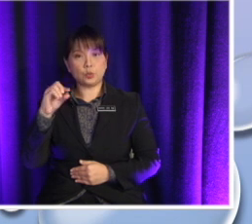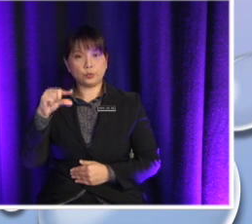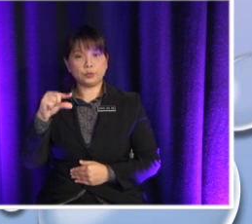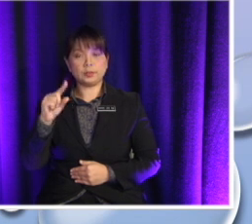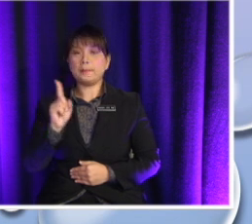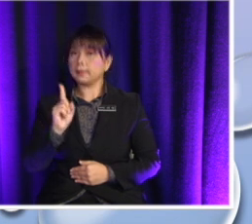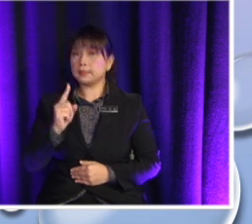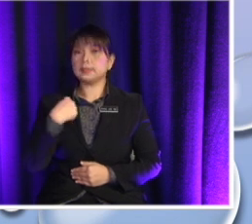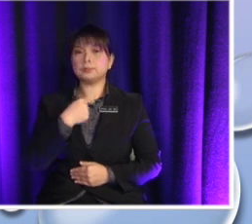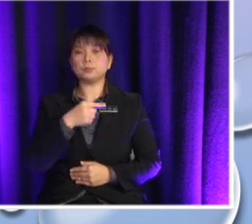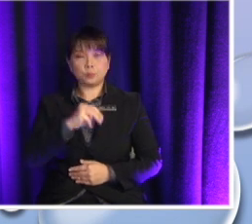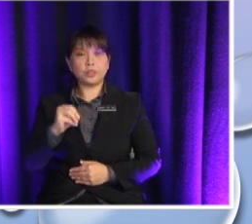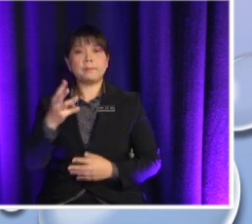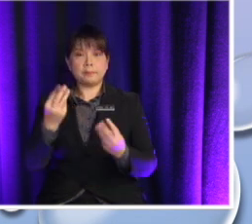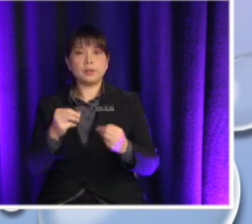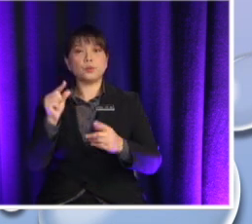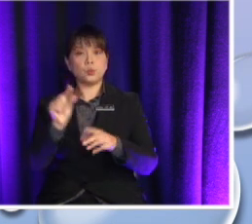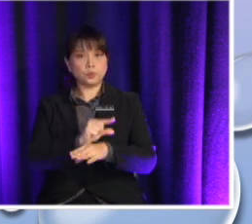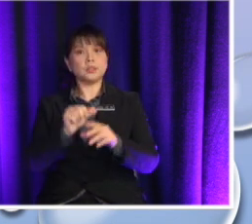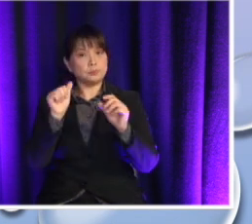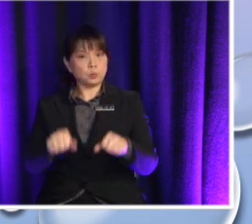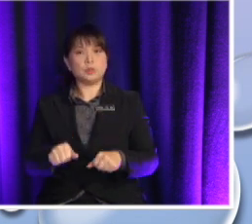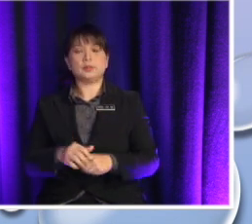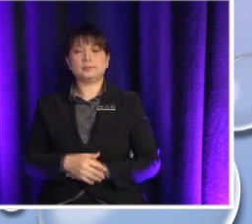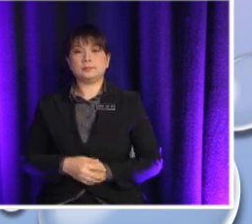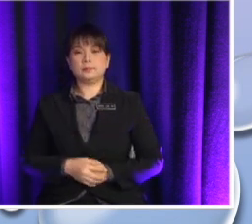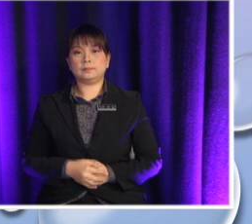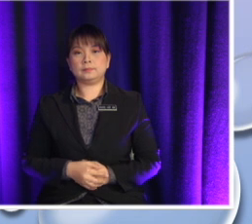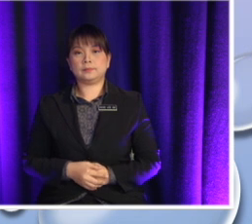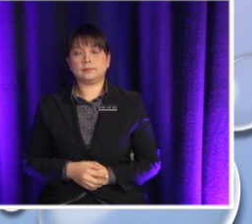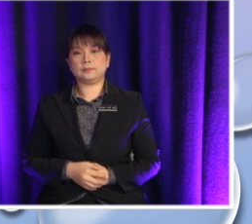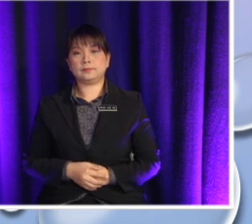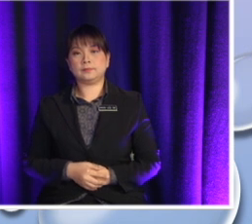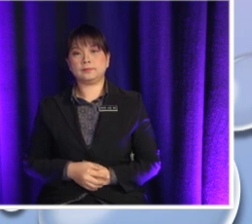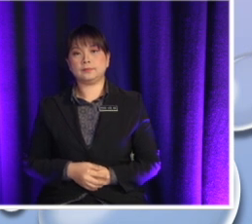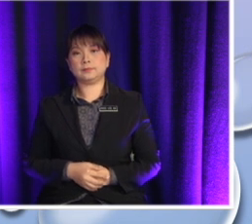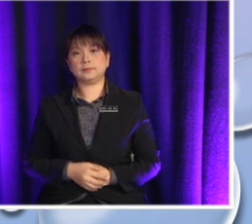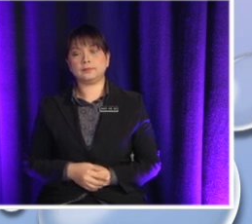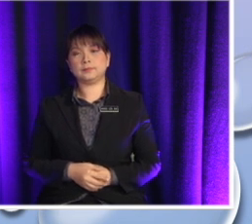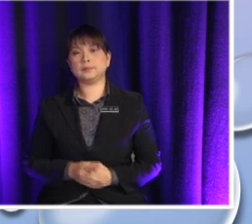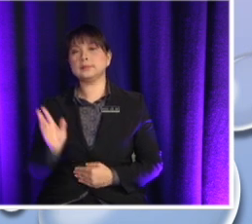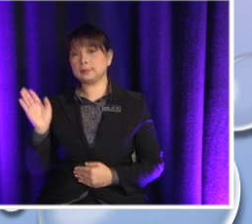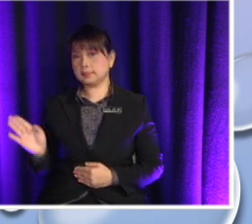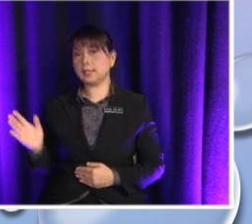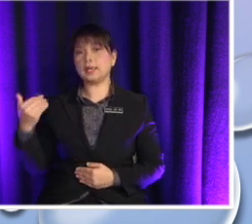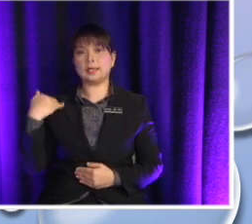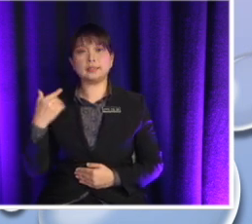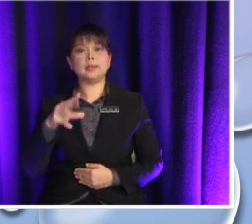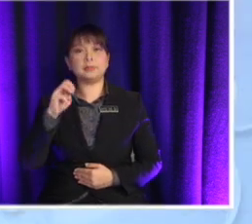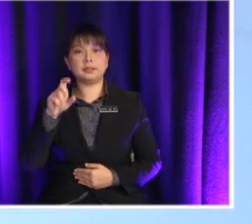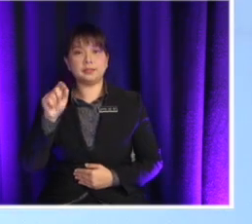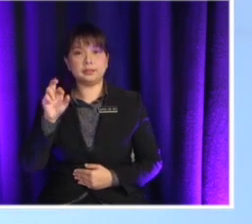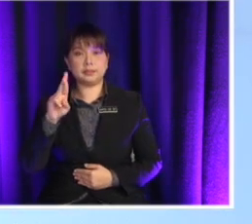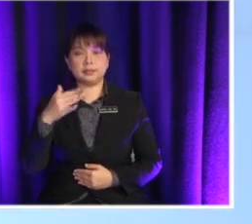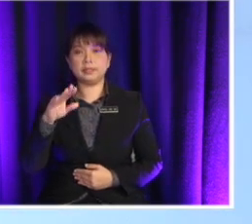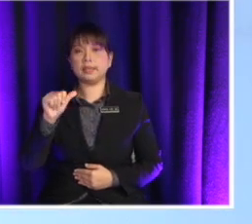meter analog ataupun meter digital. Okey. Yang ada di situ itu adalah meter analog Aiman. Okey, cikgu. Okey, itu meter analog. So meter